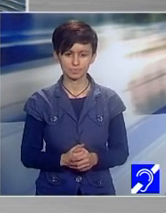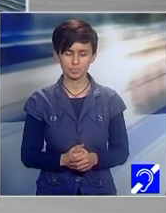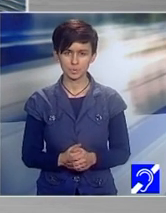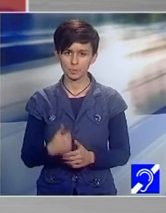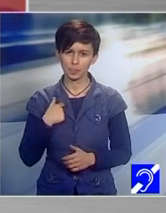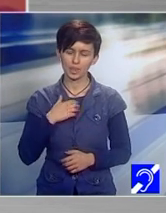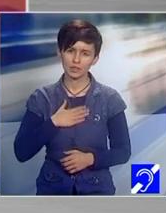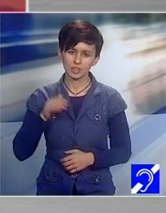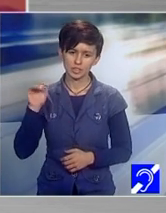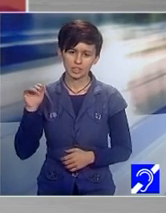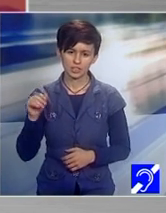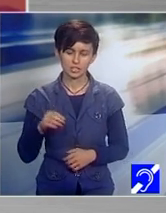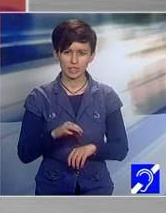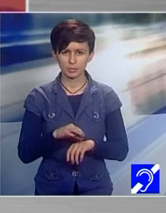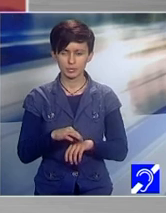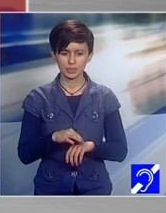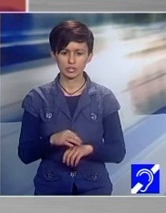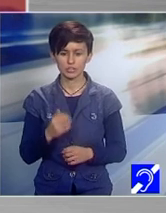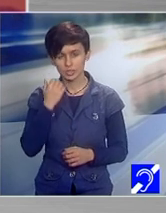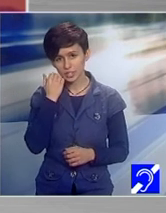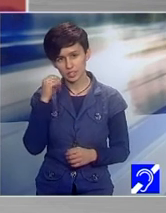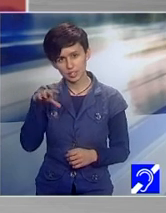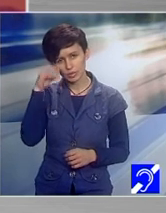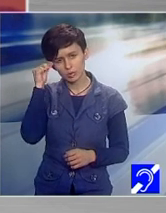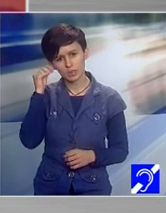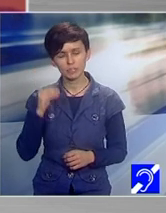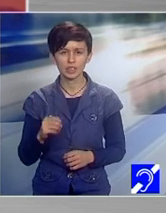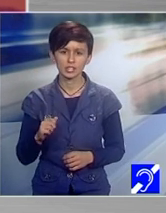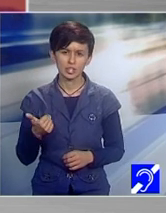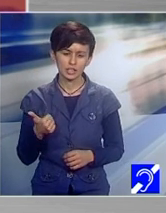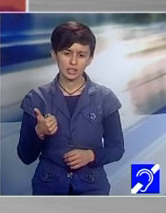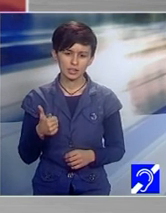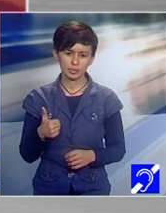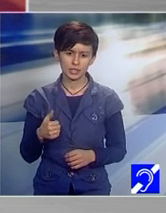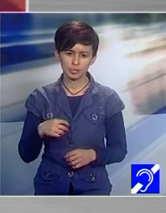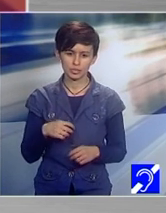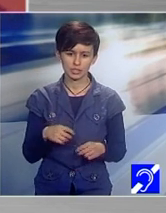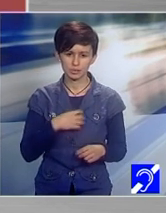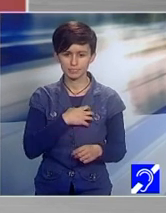doctor, când vom afla la Cluj primul transplant de cord?